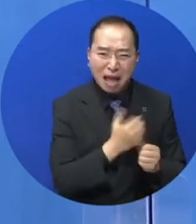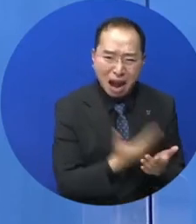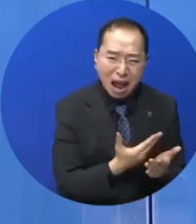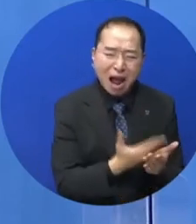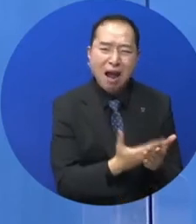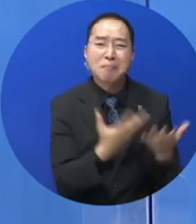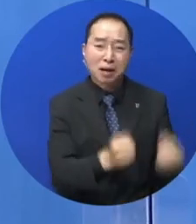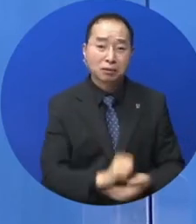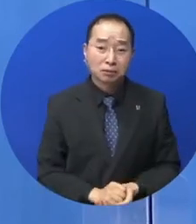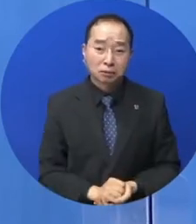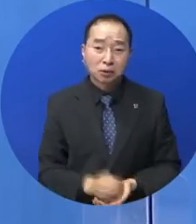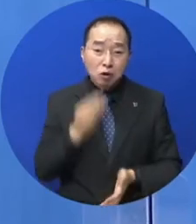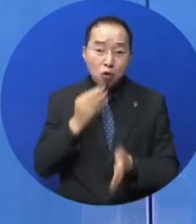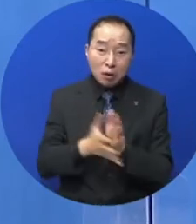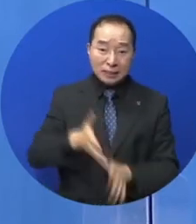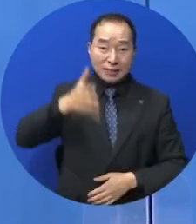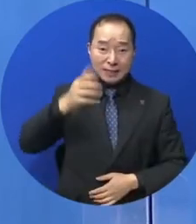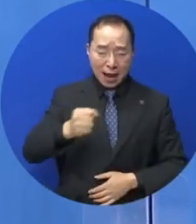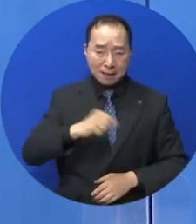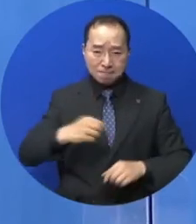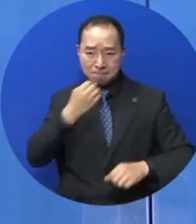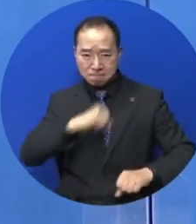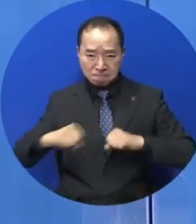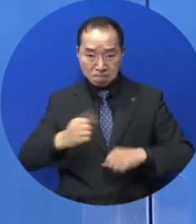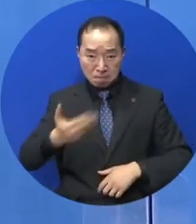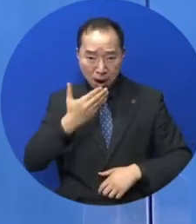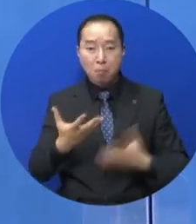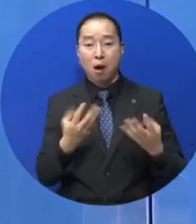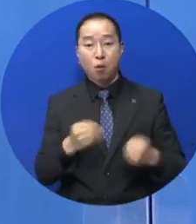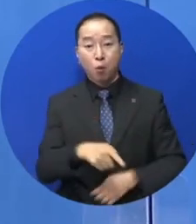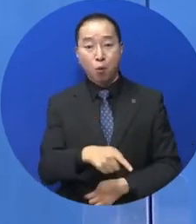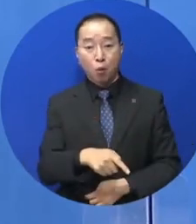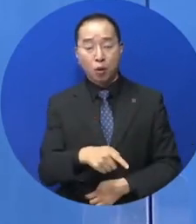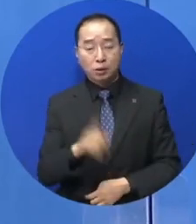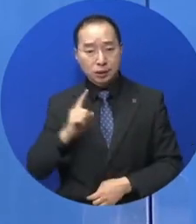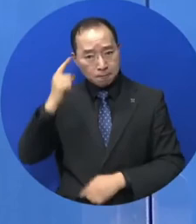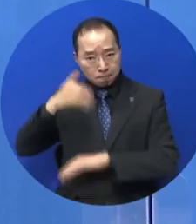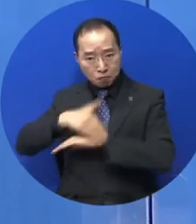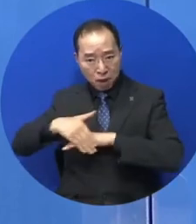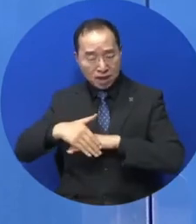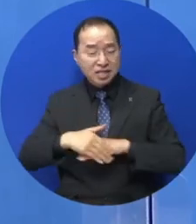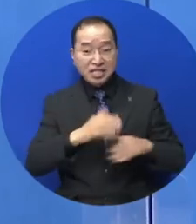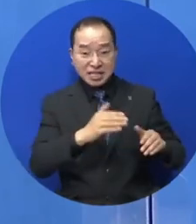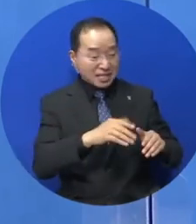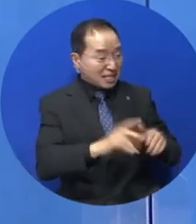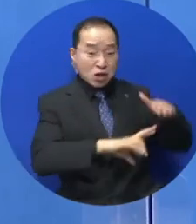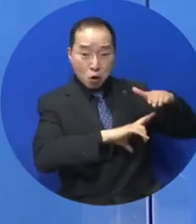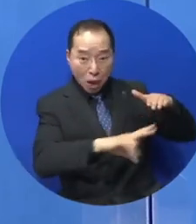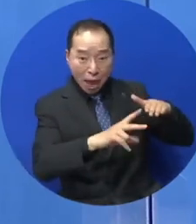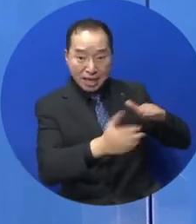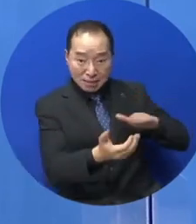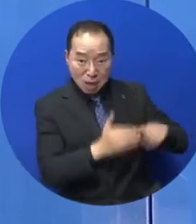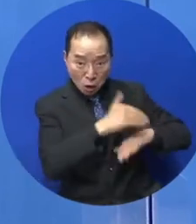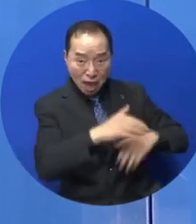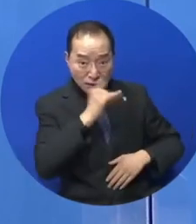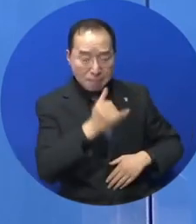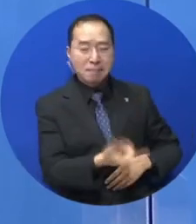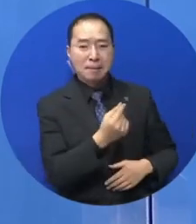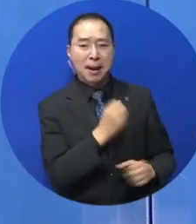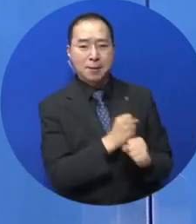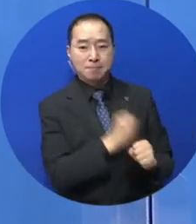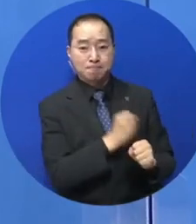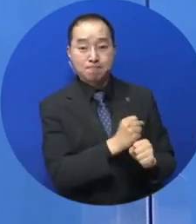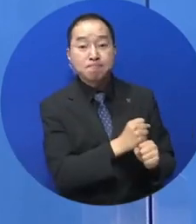여기에 서울시장이 할 수 있는 권한이 꽤 있습니다. 저는 일단 지금 계획되어 있는 경전철 노선들을 가능한 한 조기